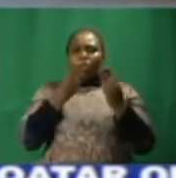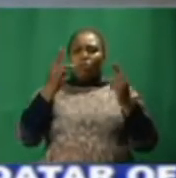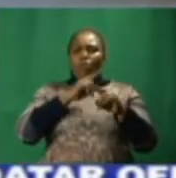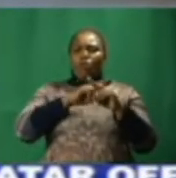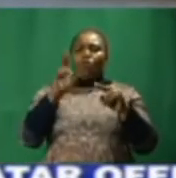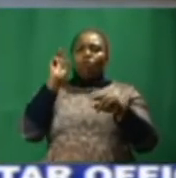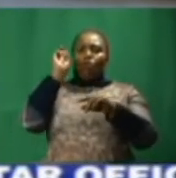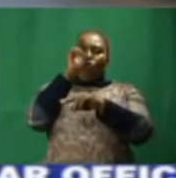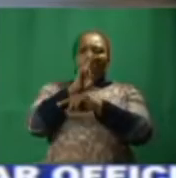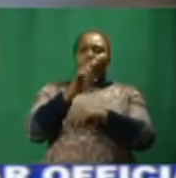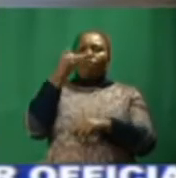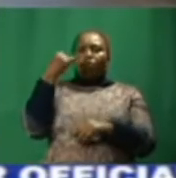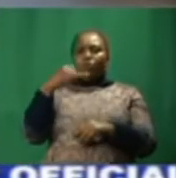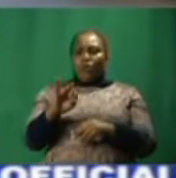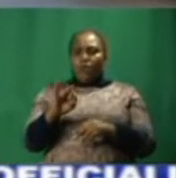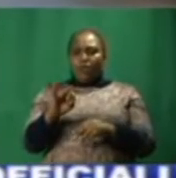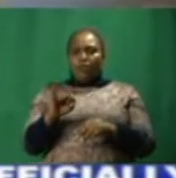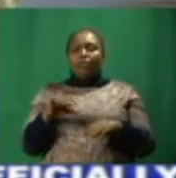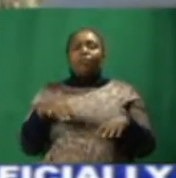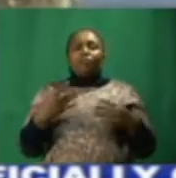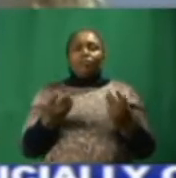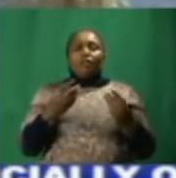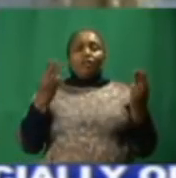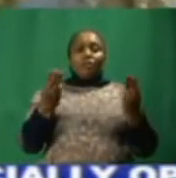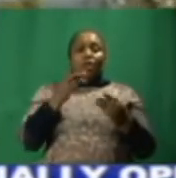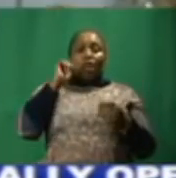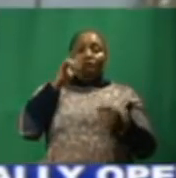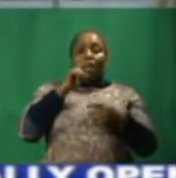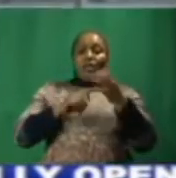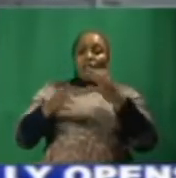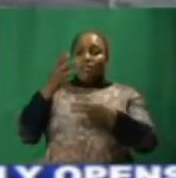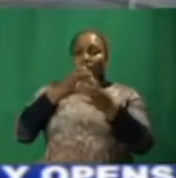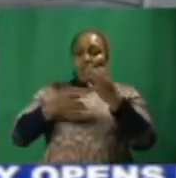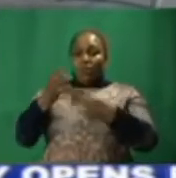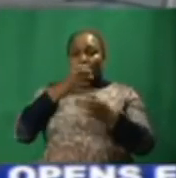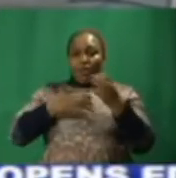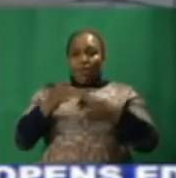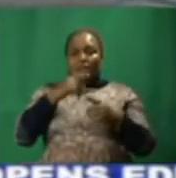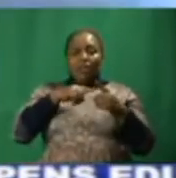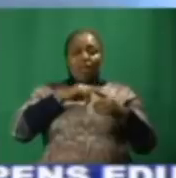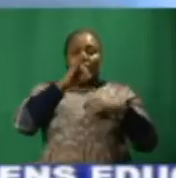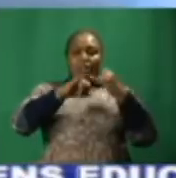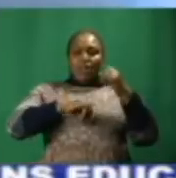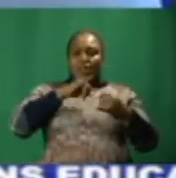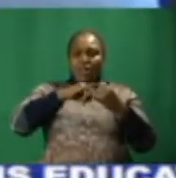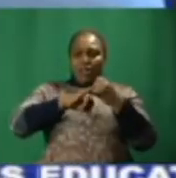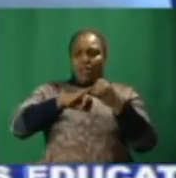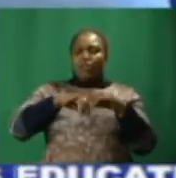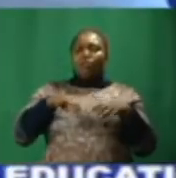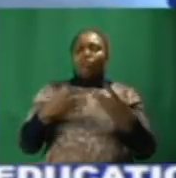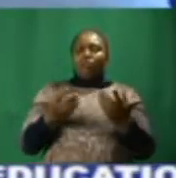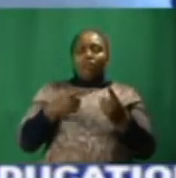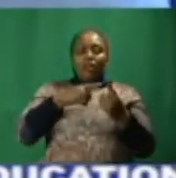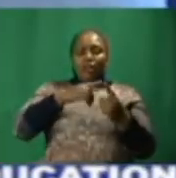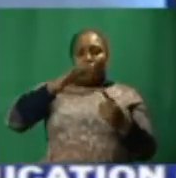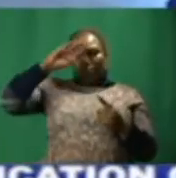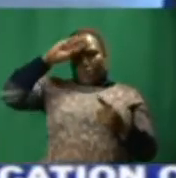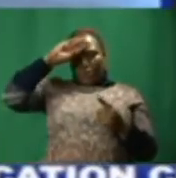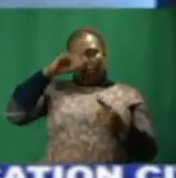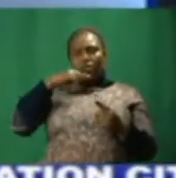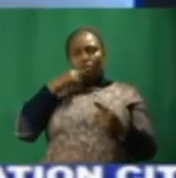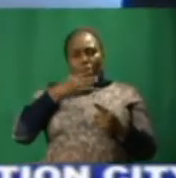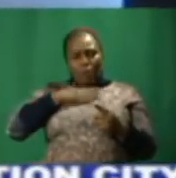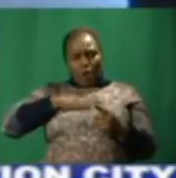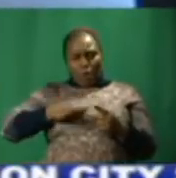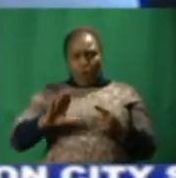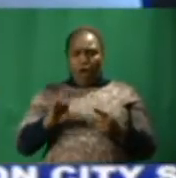welibandla lebetempilo lelibuke tifo esifundzeni saseshiselweni Sibusiso Lokothwako uthi noma bakhonta ngaleticheme, kodwa kubhekekile ukuthi basule